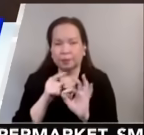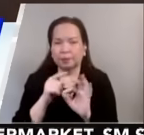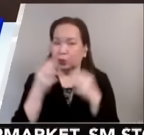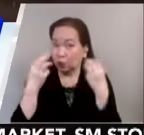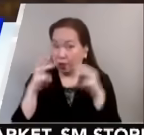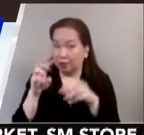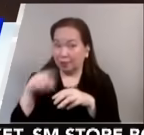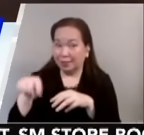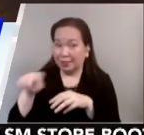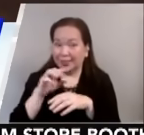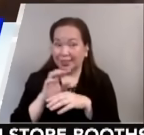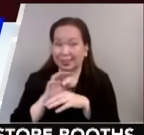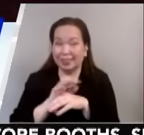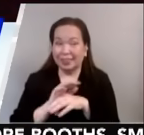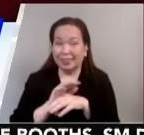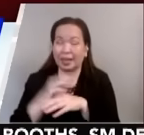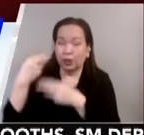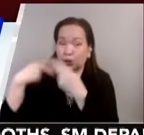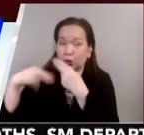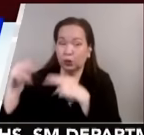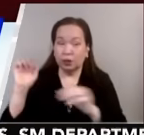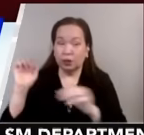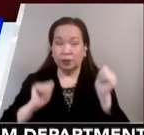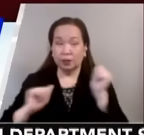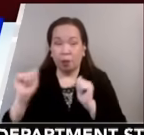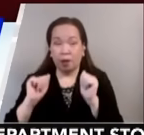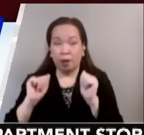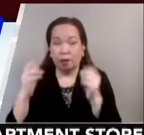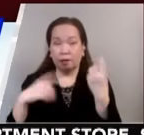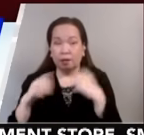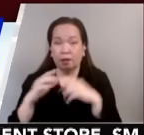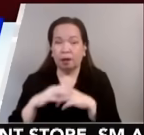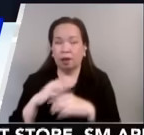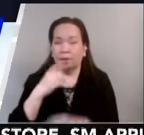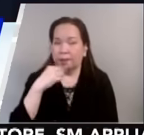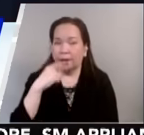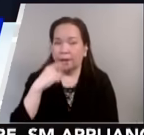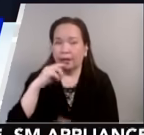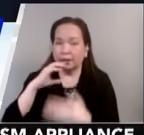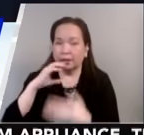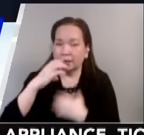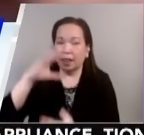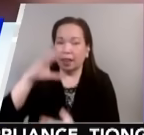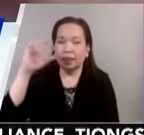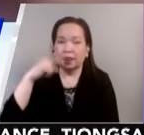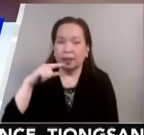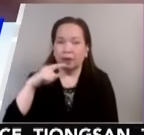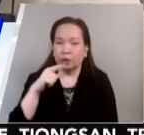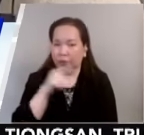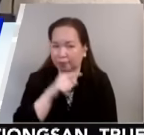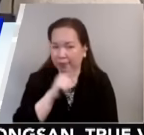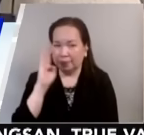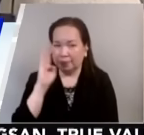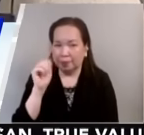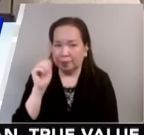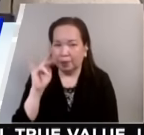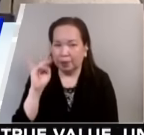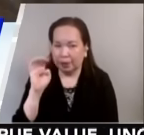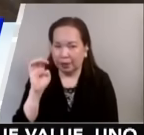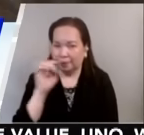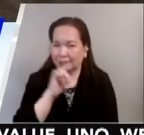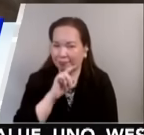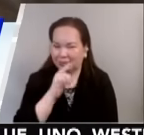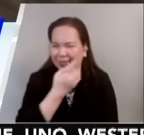historical action drama ng GMA na pulang araw na pagbibidahan nina Barbie Forteza s Lopez David